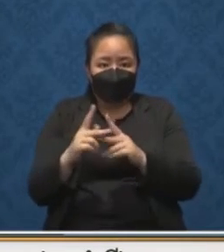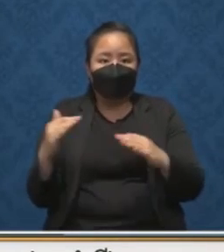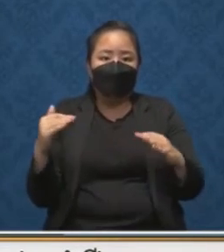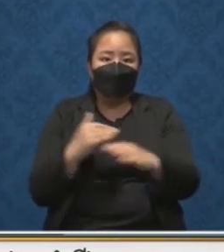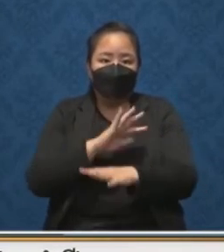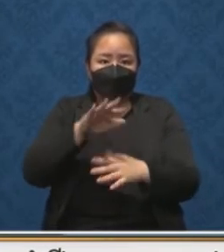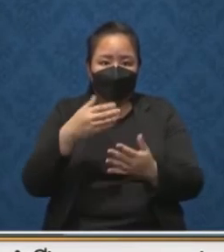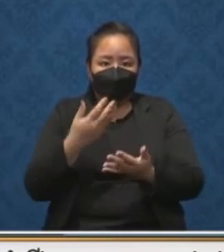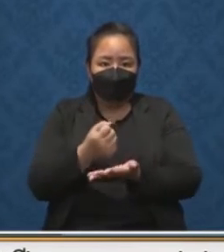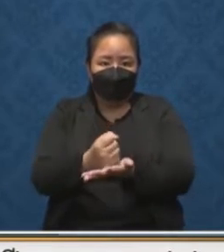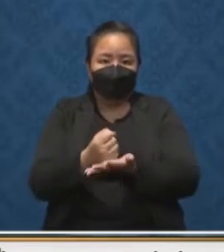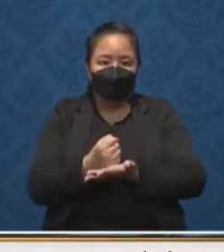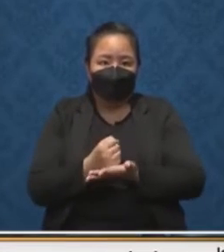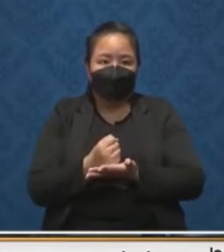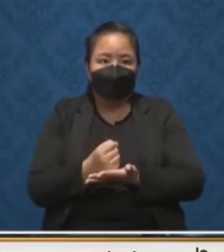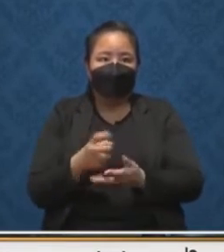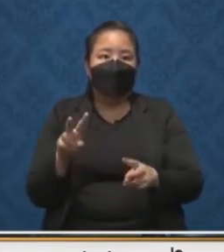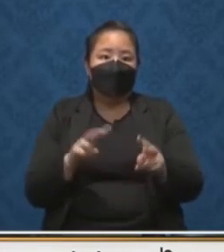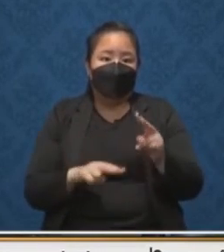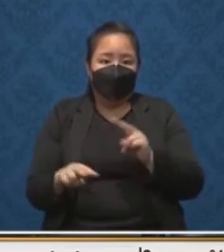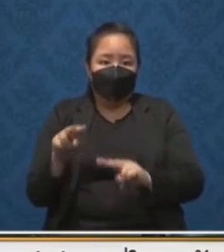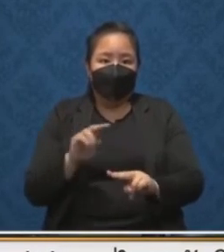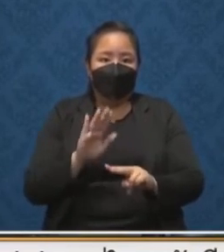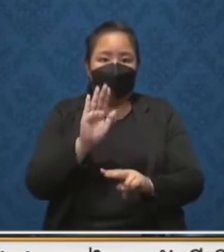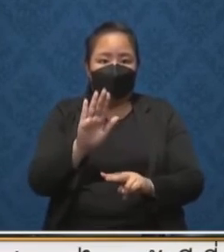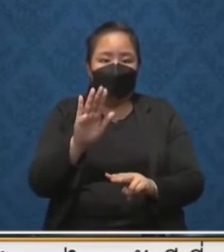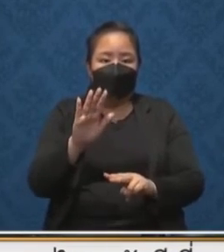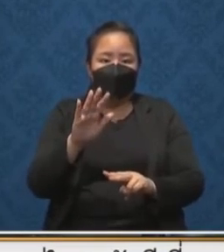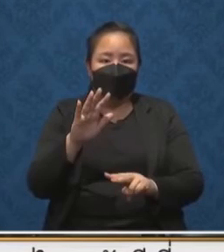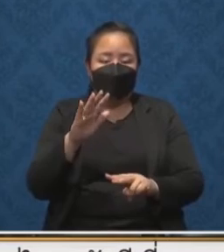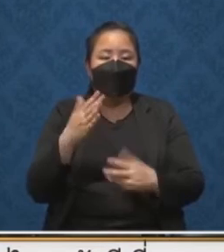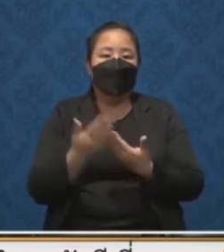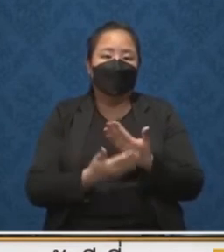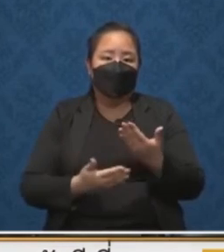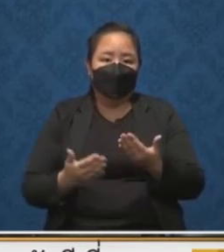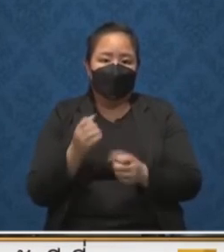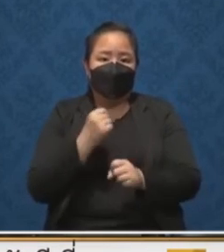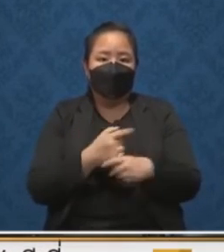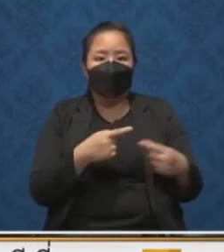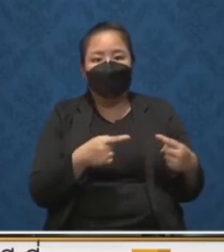ได้ไถ่โอนภารกิจให้องค์กรปกครองส่วนท้องถิ่นพิจารณาดำเนินการแต่เนื่องจาก